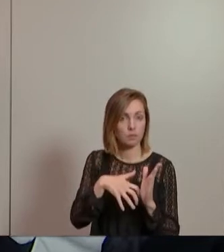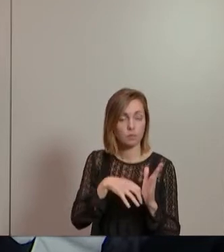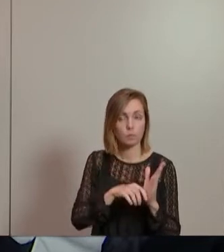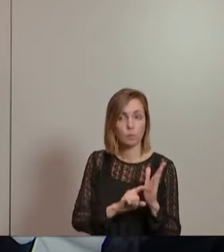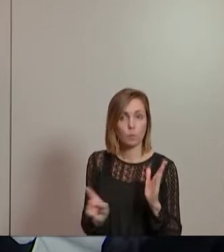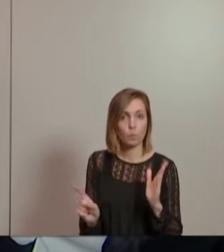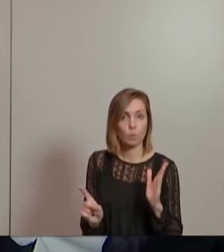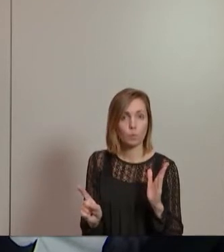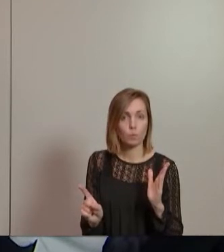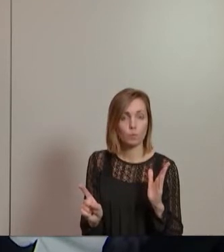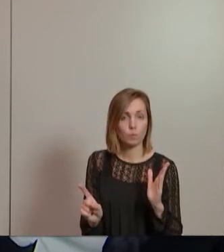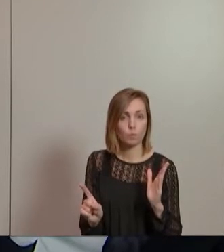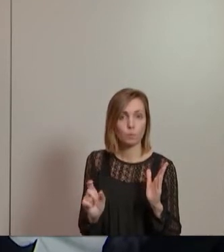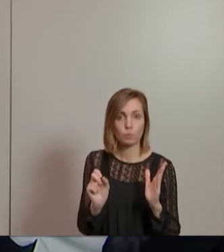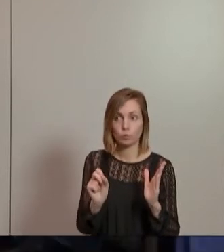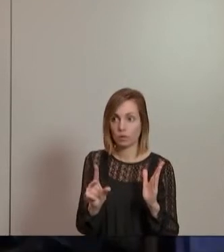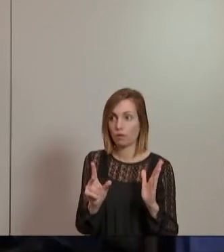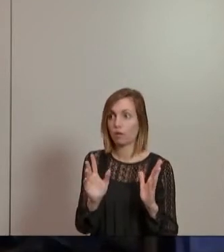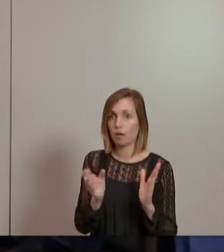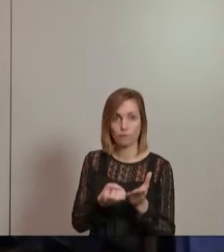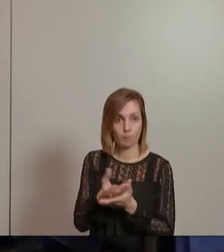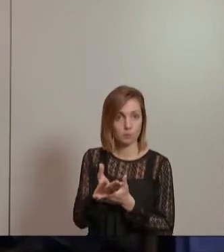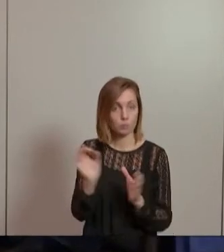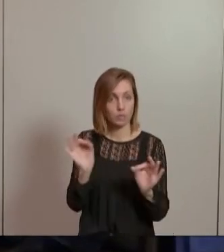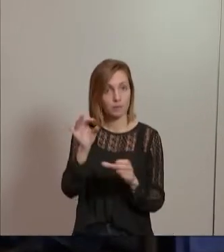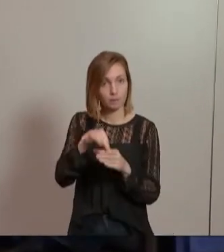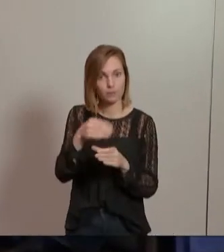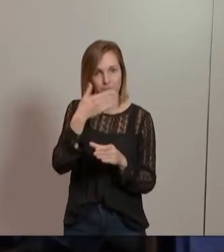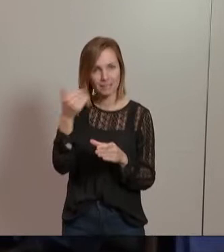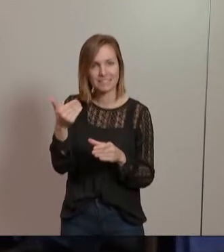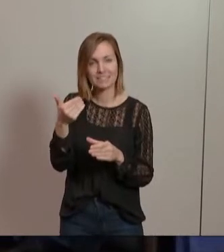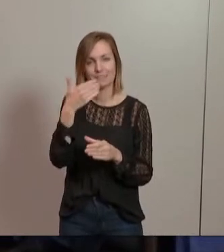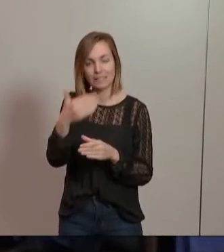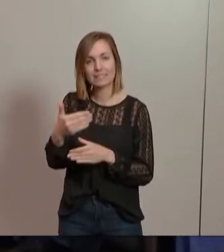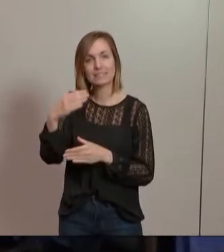Non ? C'est une information, il n'y a pas de vote. Merci Cécilia.